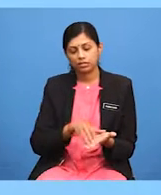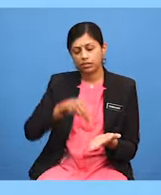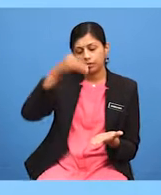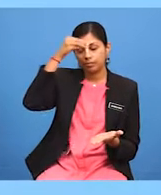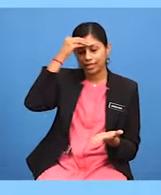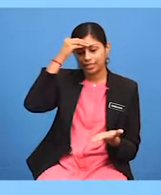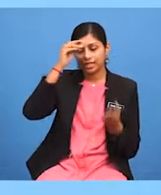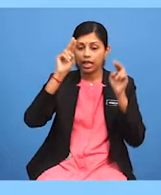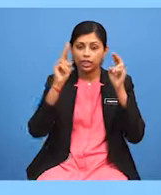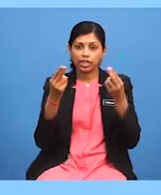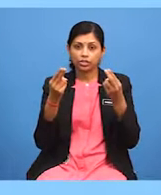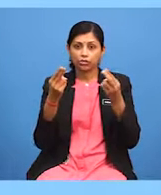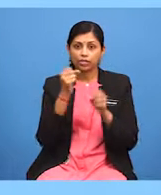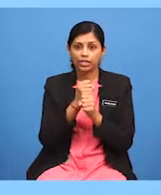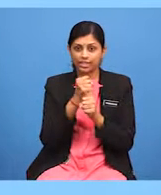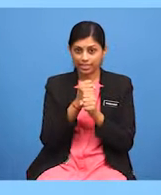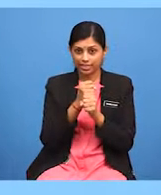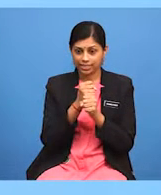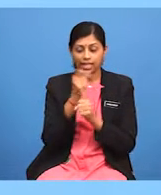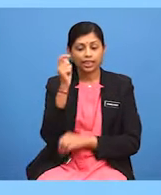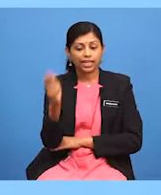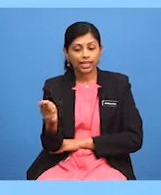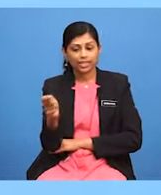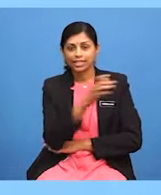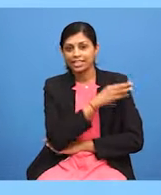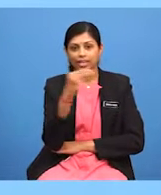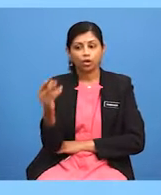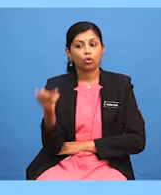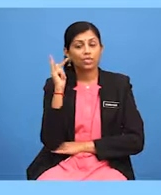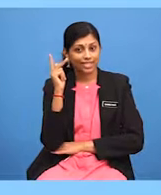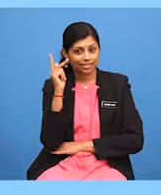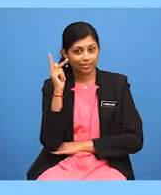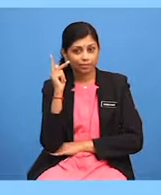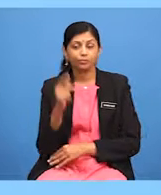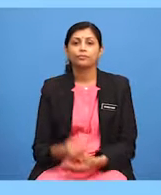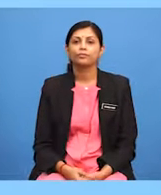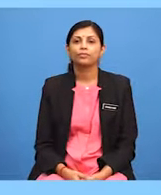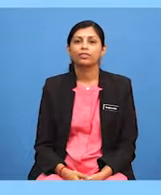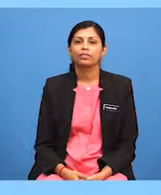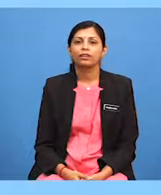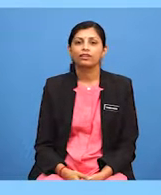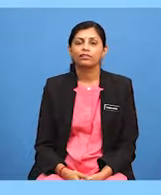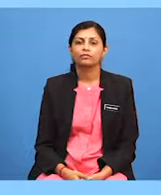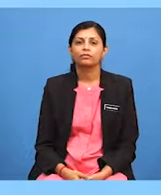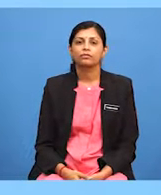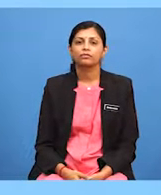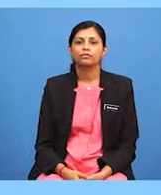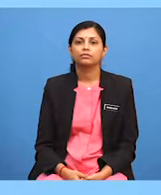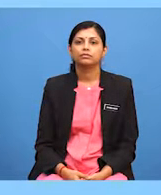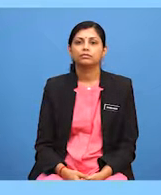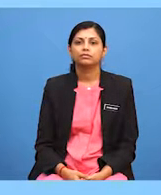atau kuasa ialah sama dengan 10,000 Joule dibahagikan